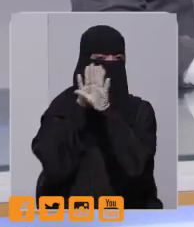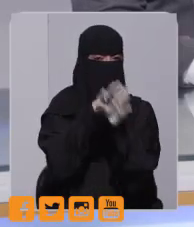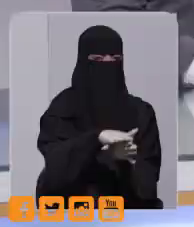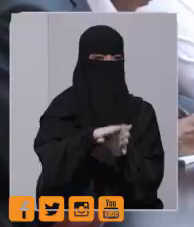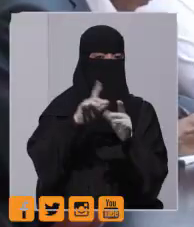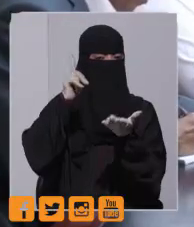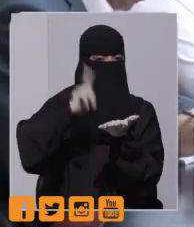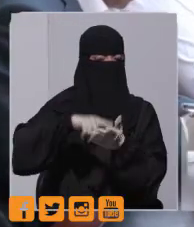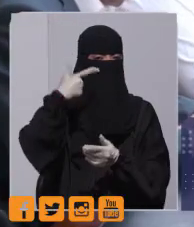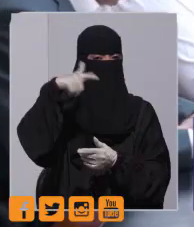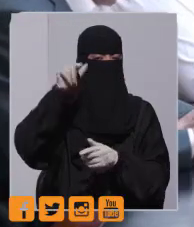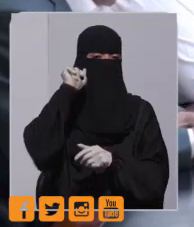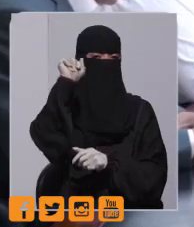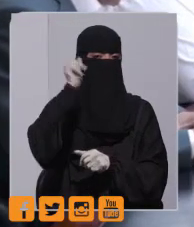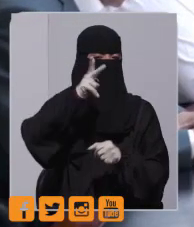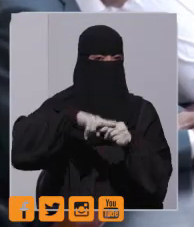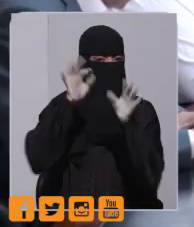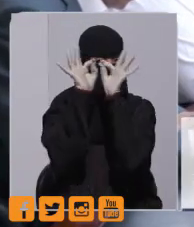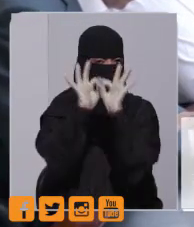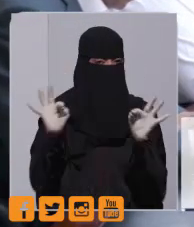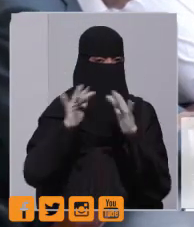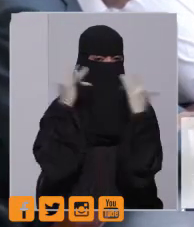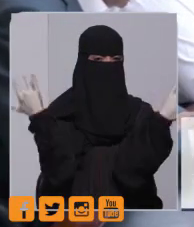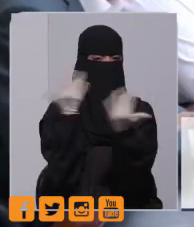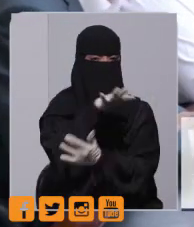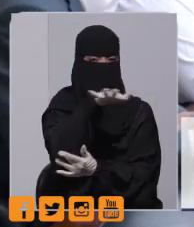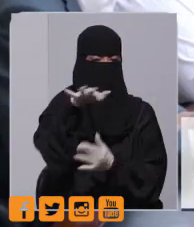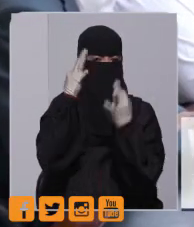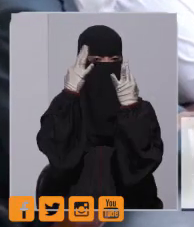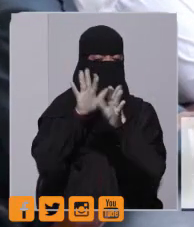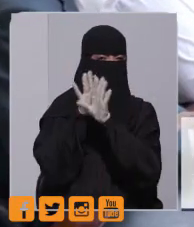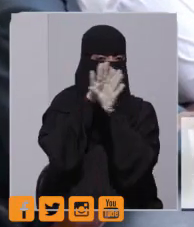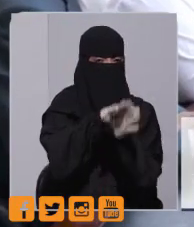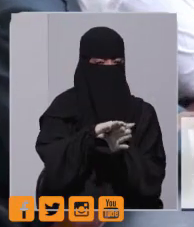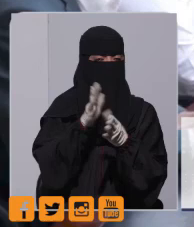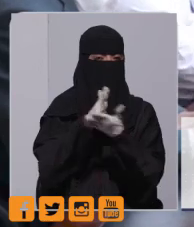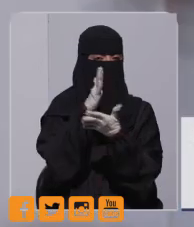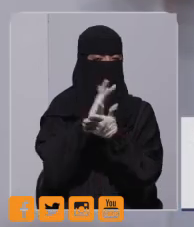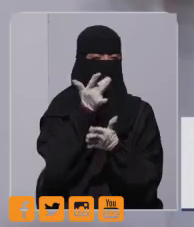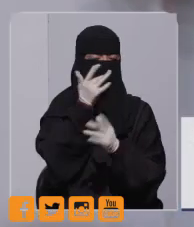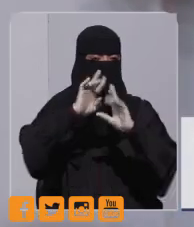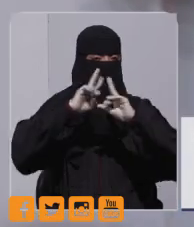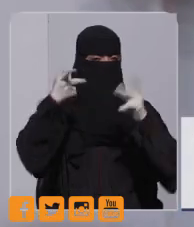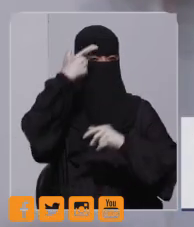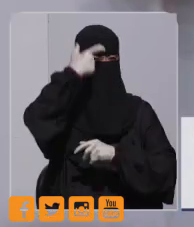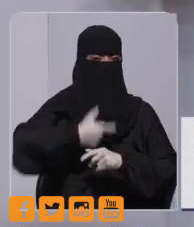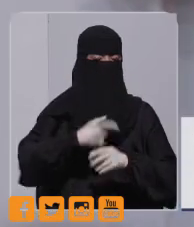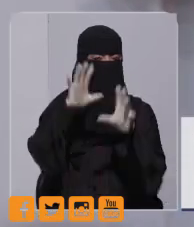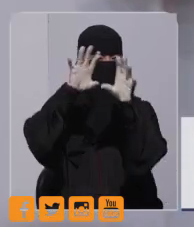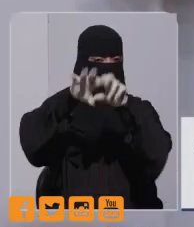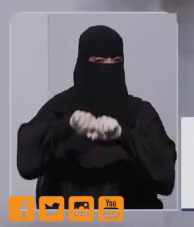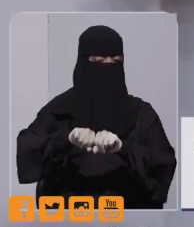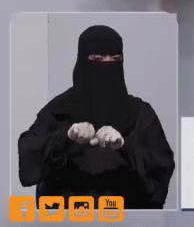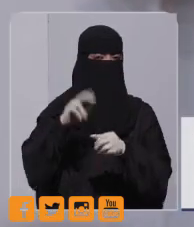الصحيح وابدا لمس استعداد السلطه المحليه للتعاون وتدليل الصعوبات لتسهيل العمل الانساني بما يضمن